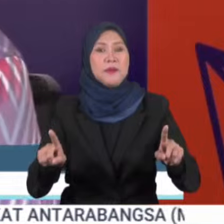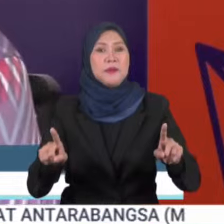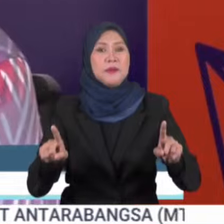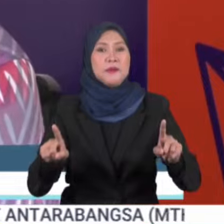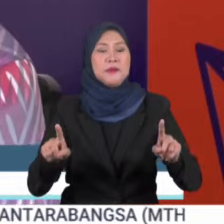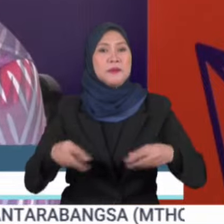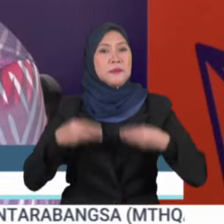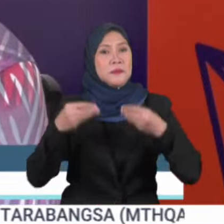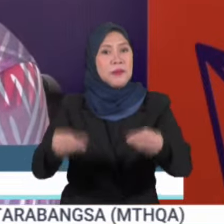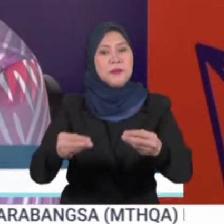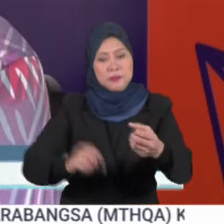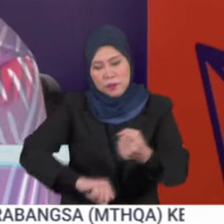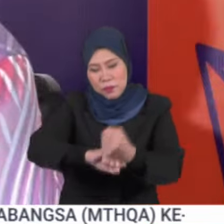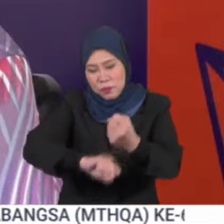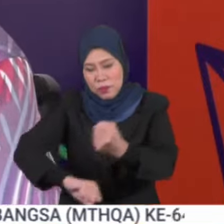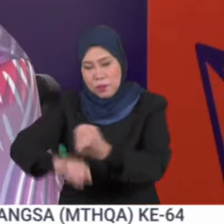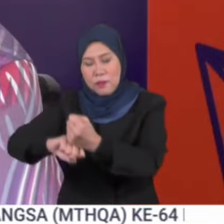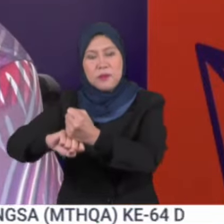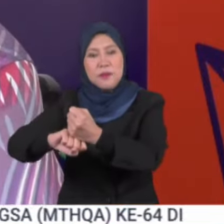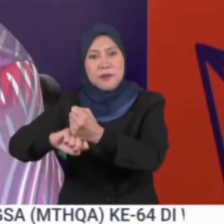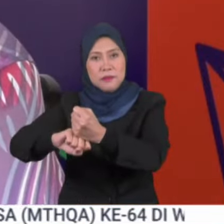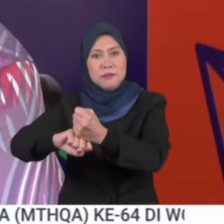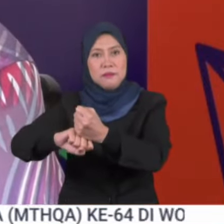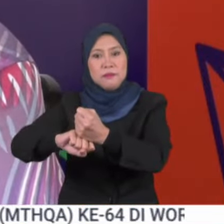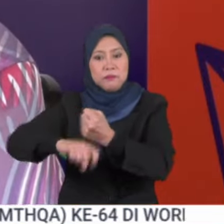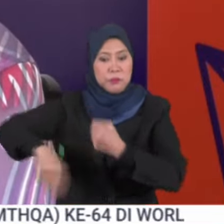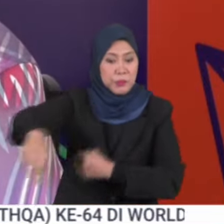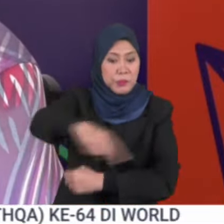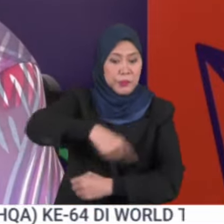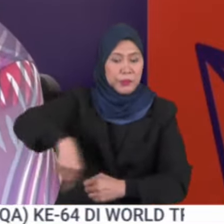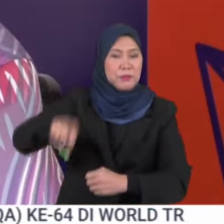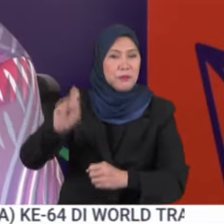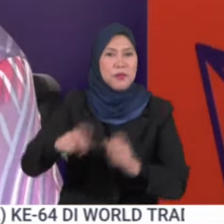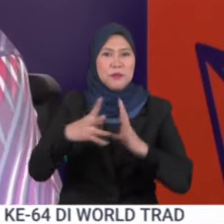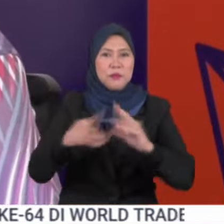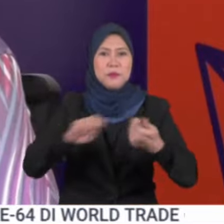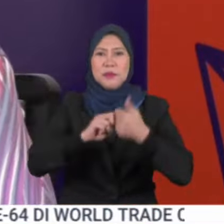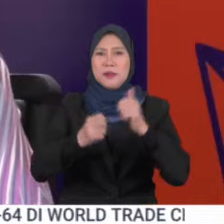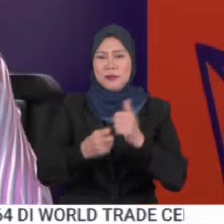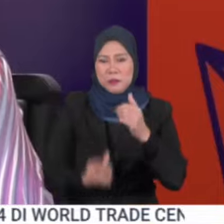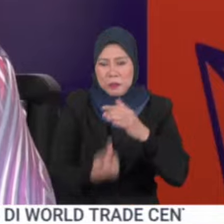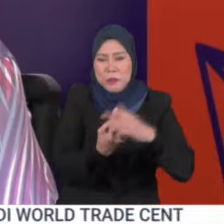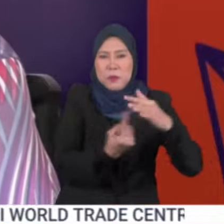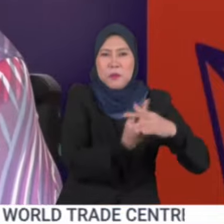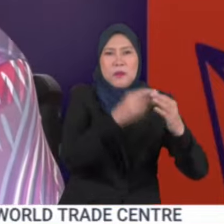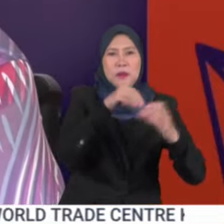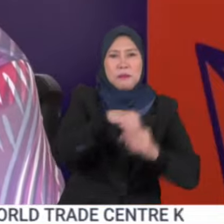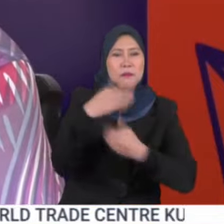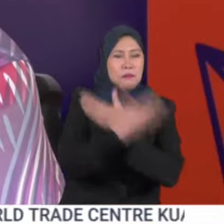memberi sokongan yang lebih agar kita dapat menangani isu-isu yang ada dalam negara.